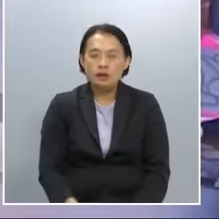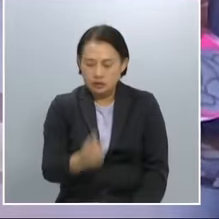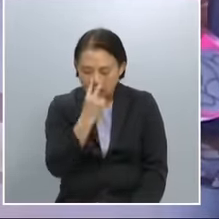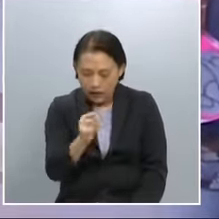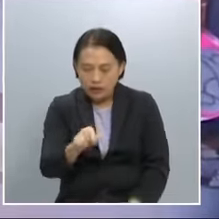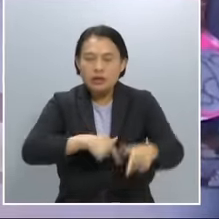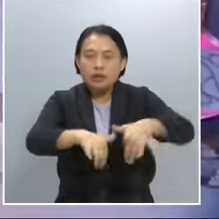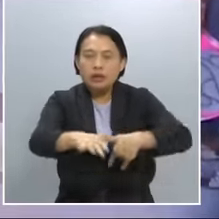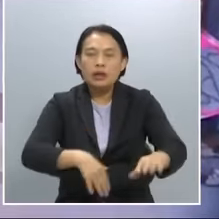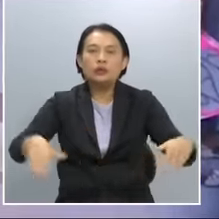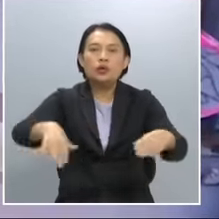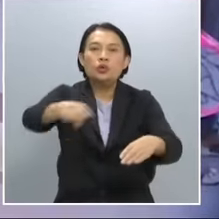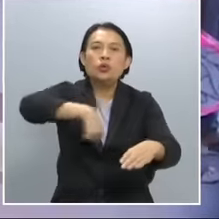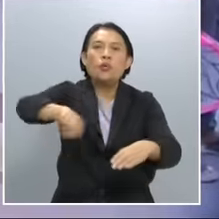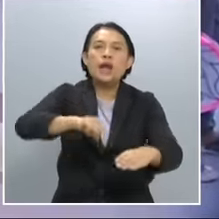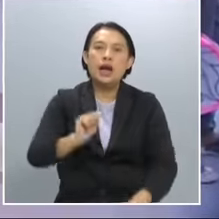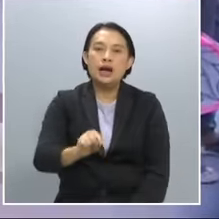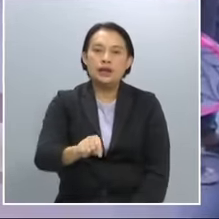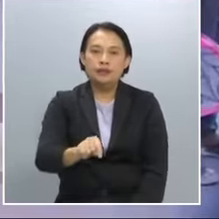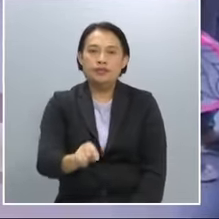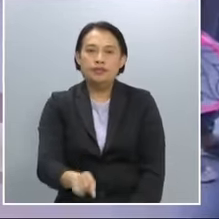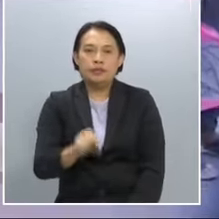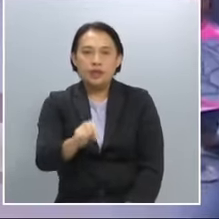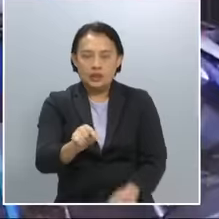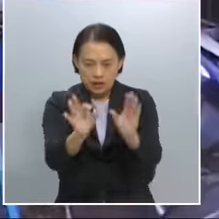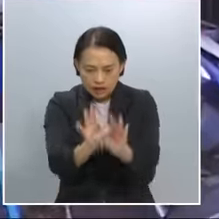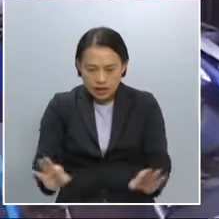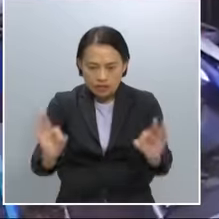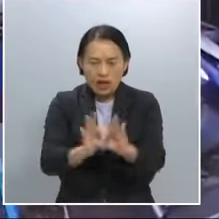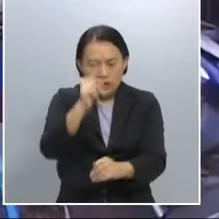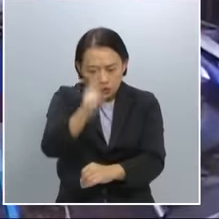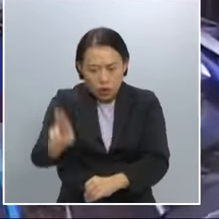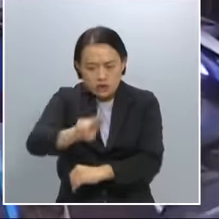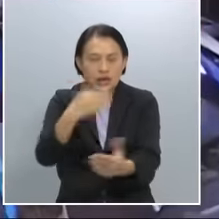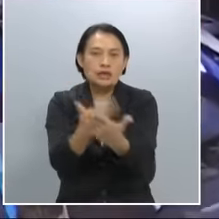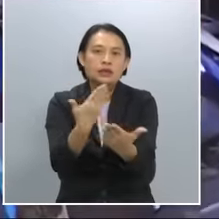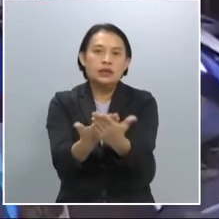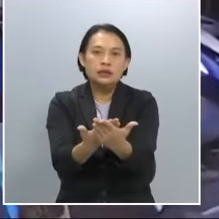าชนกลุ่มเปราะบางเป็นกลุ่มที่มีความจำเป็นต้องใช้เงินสูงเ